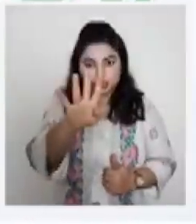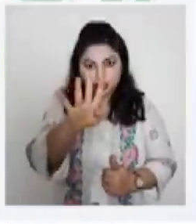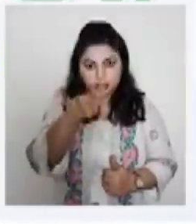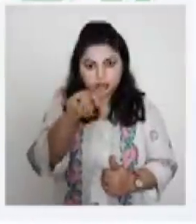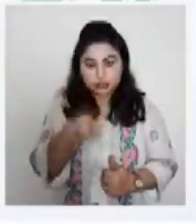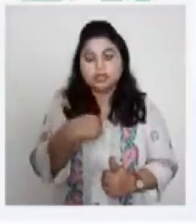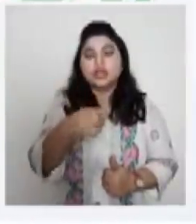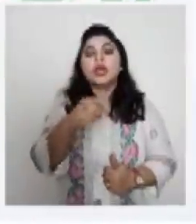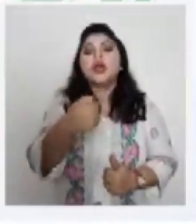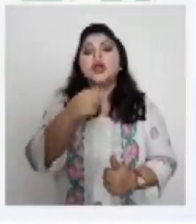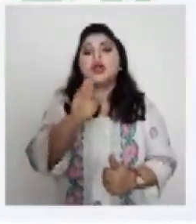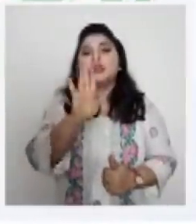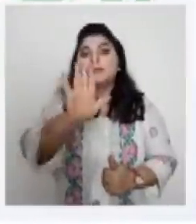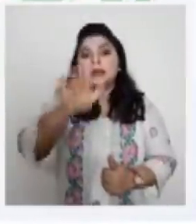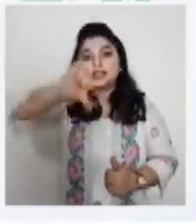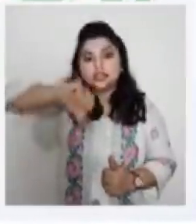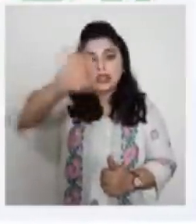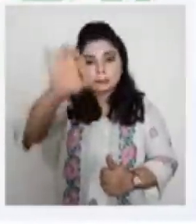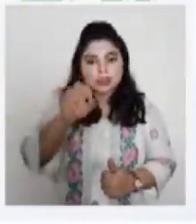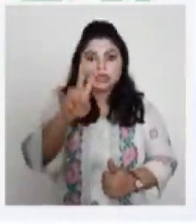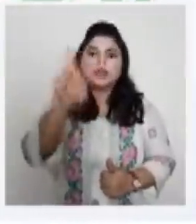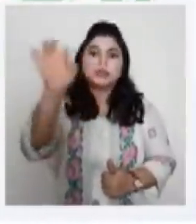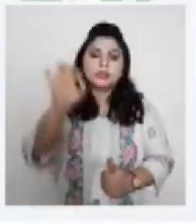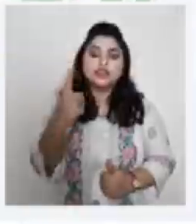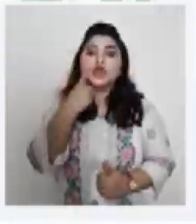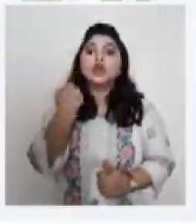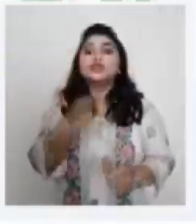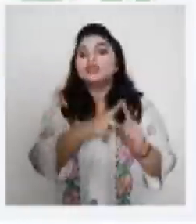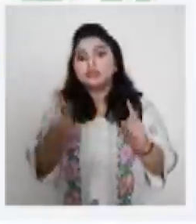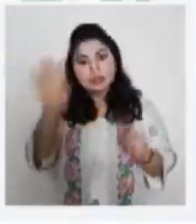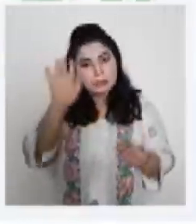সুস্থ ৪০,১৬৪ জন। শনাক্ত বিবেচনায় সুস্থতার হার